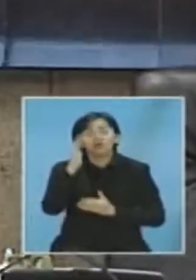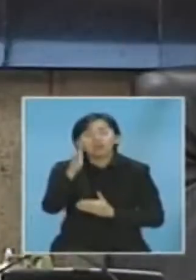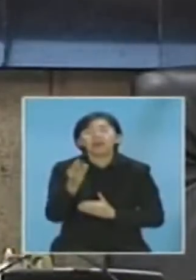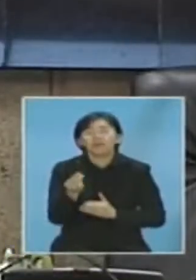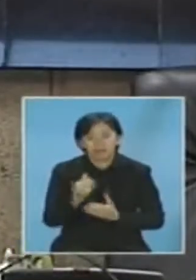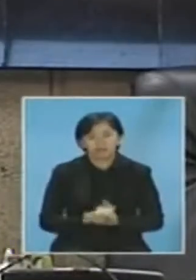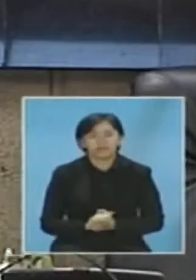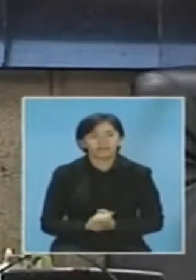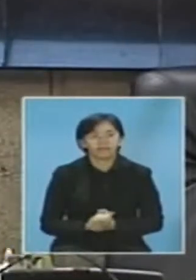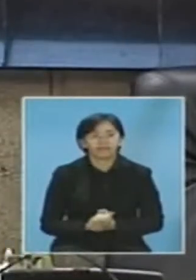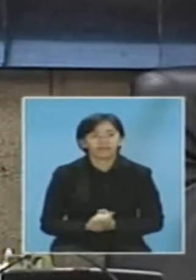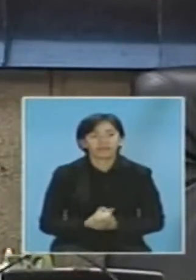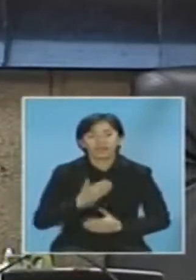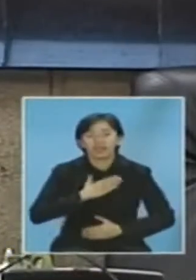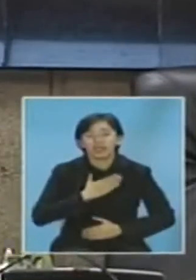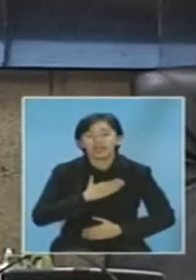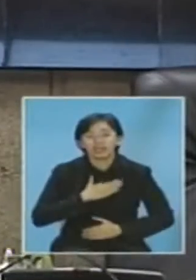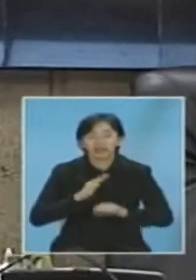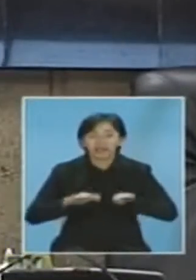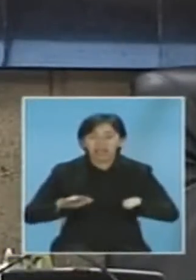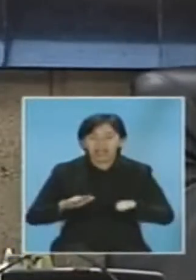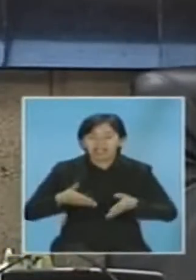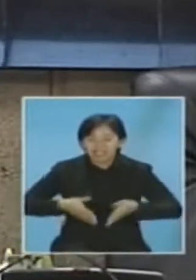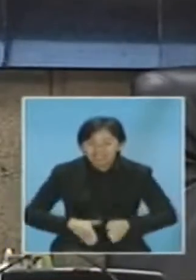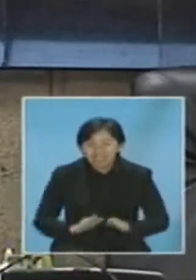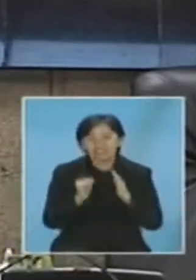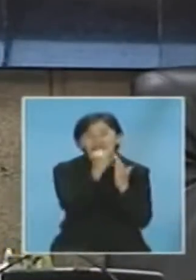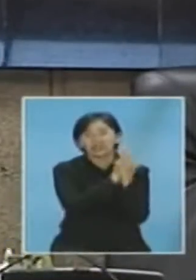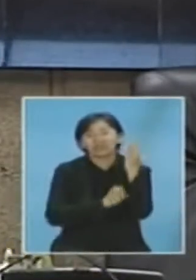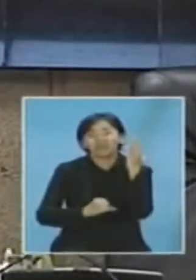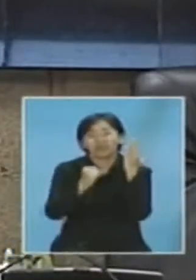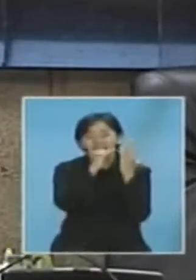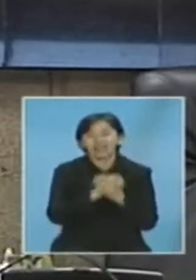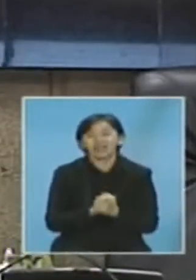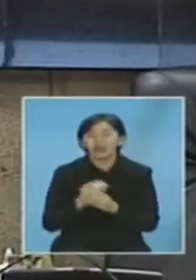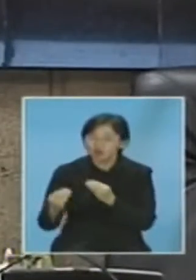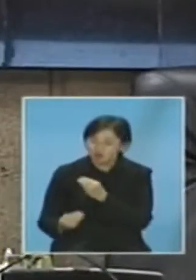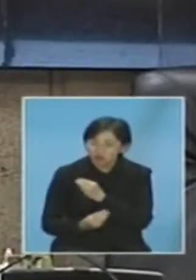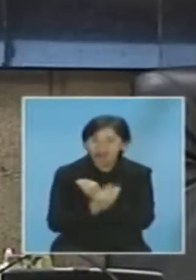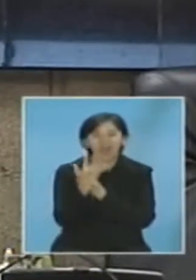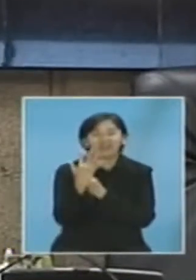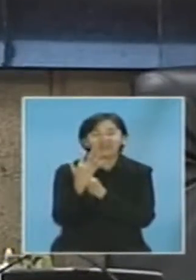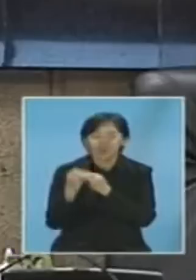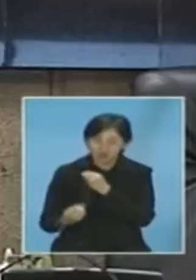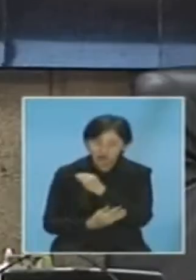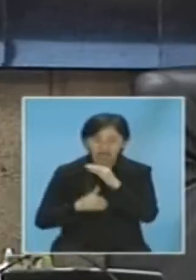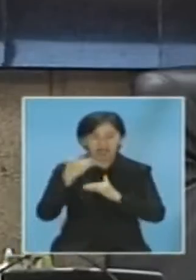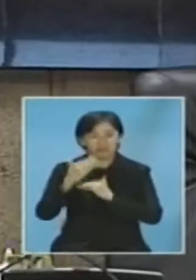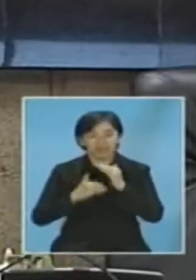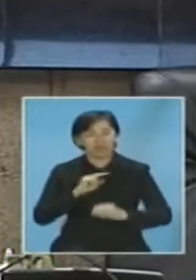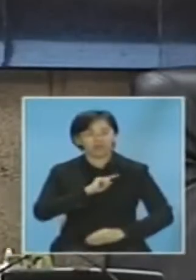ดิฉันเป็นเด็กที่เติบโตในต่างจังหวัดค่ะได้รับโอกาสในการพัฒนาตนเ